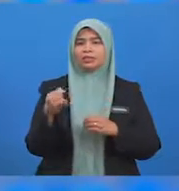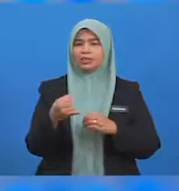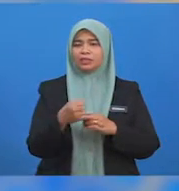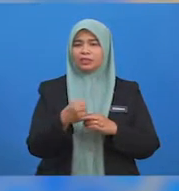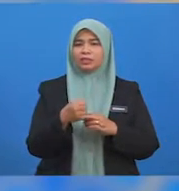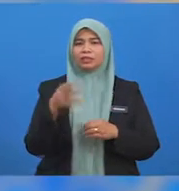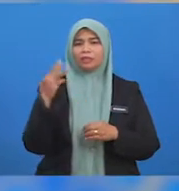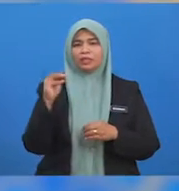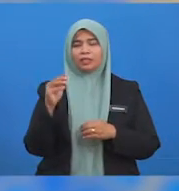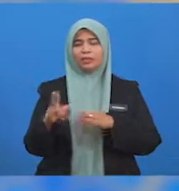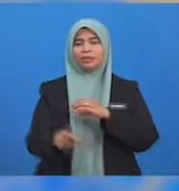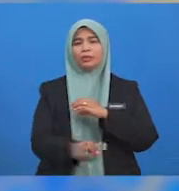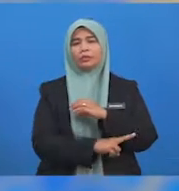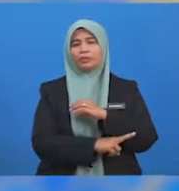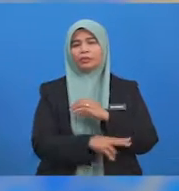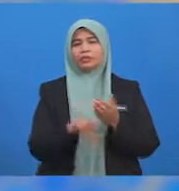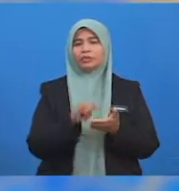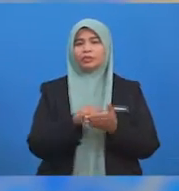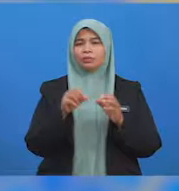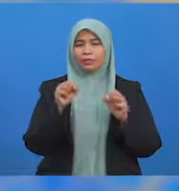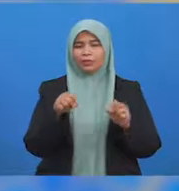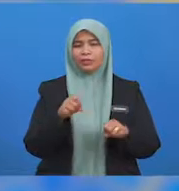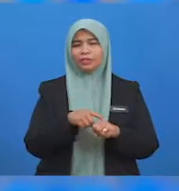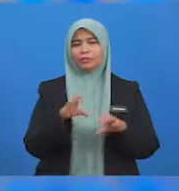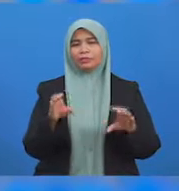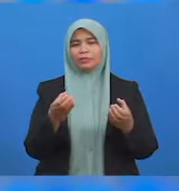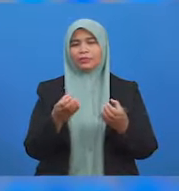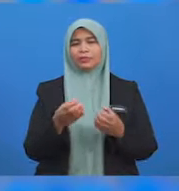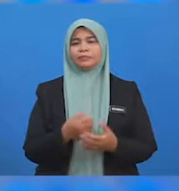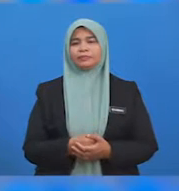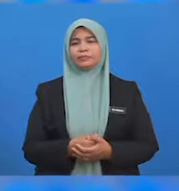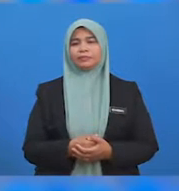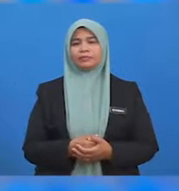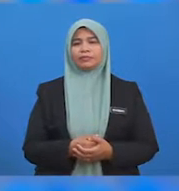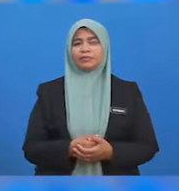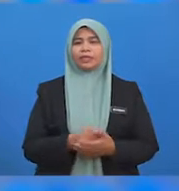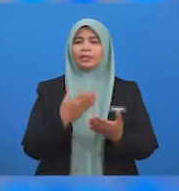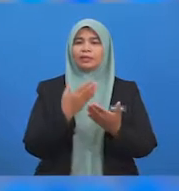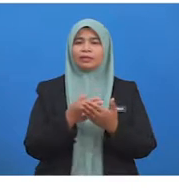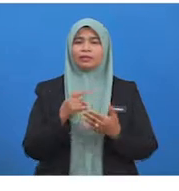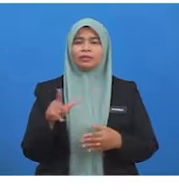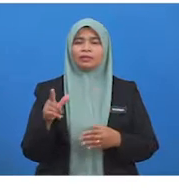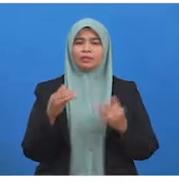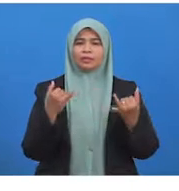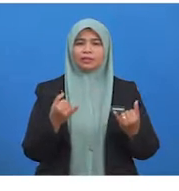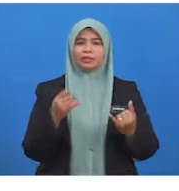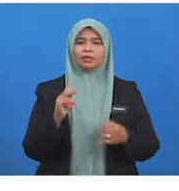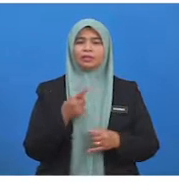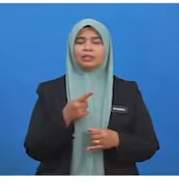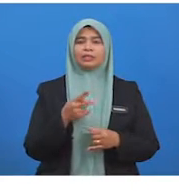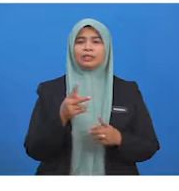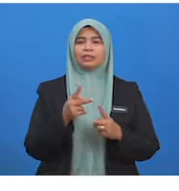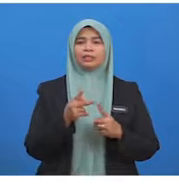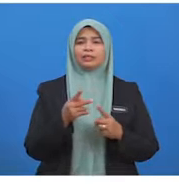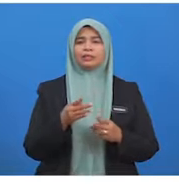atasnya. Baiklah, sekarang kita sampai ke bahagian jenayah Islam yang ketiga, iaitu takzir.